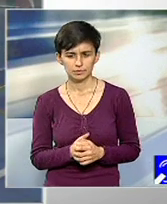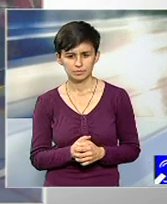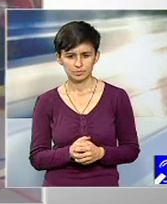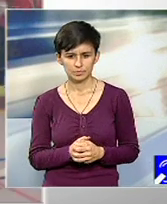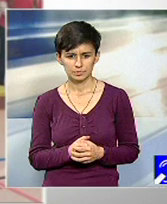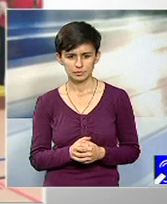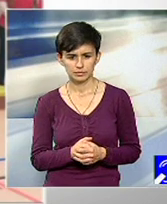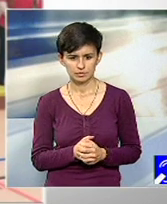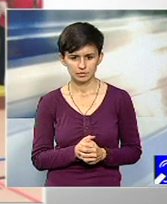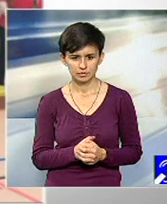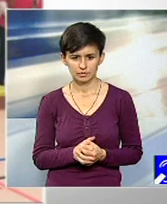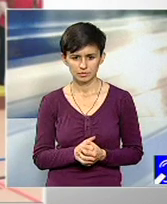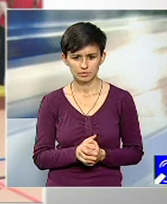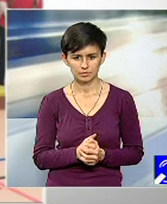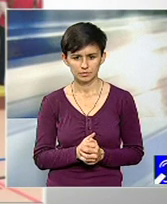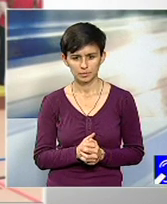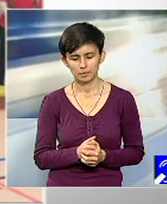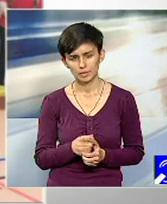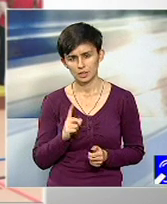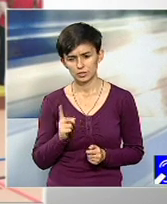asta e. Trebuie să tragem un pic ca